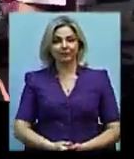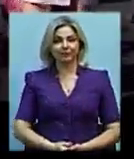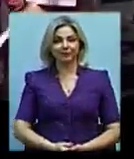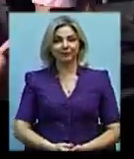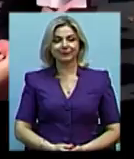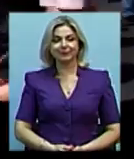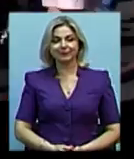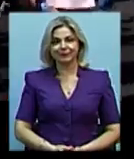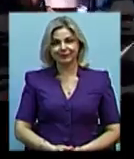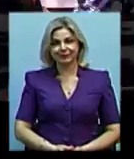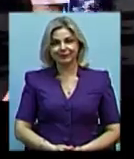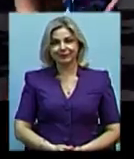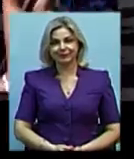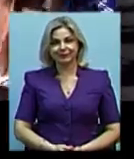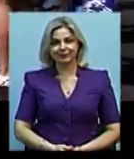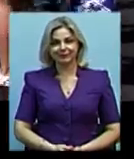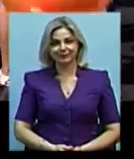і